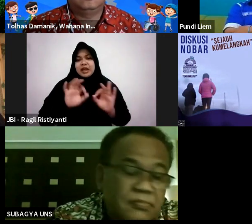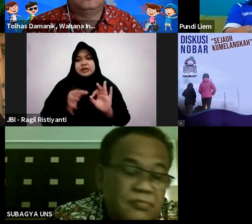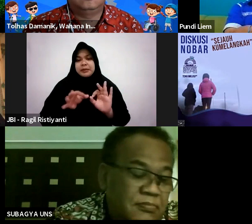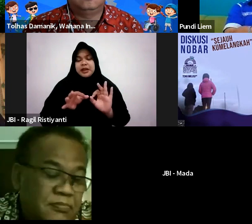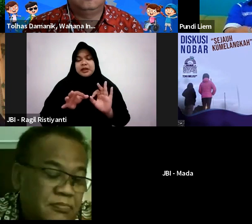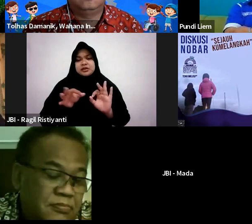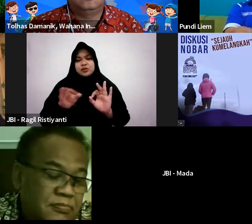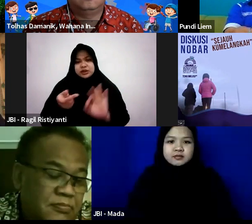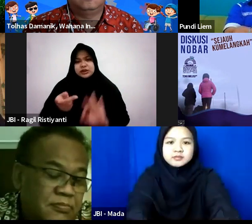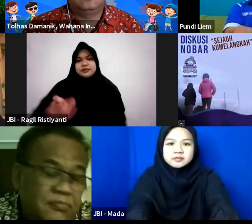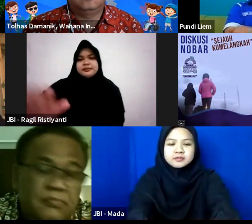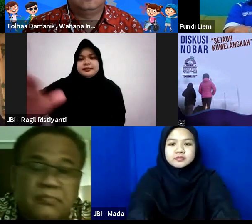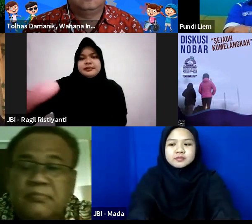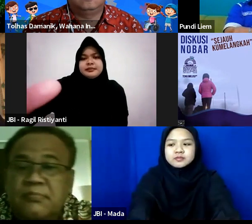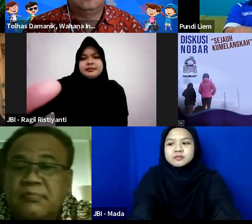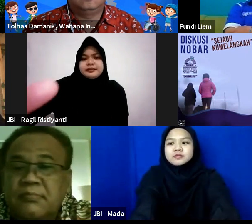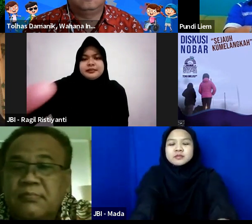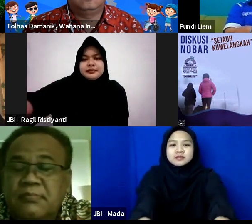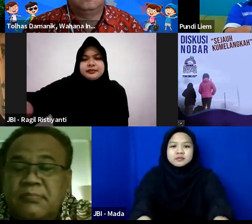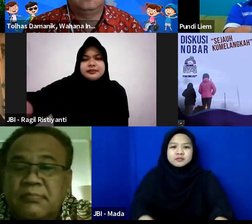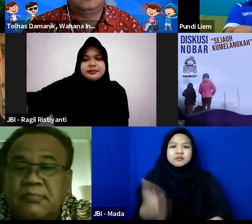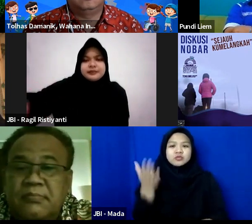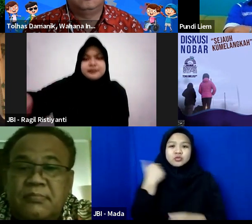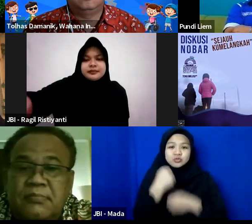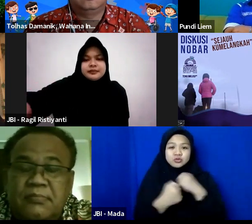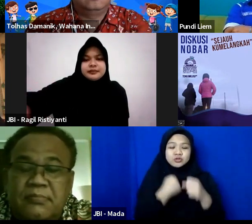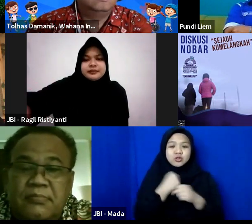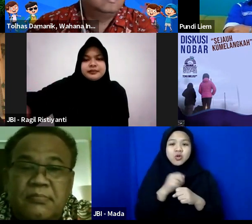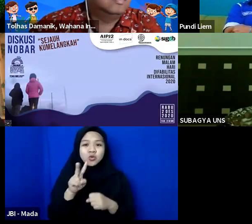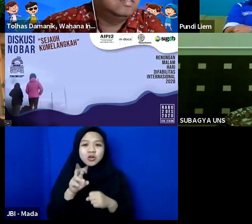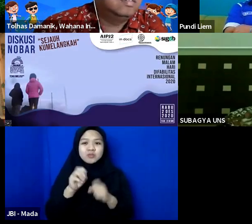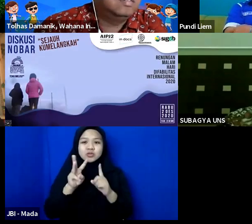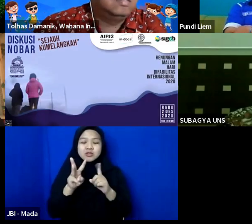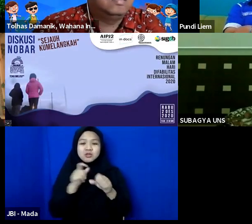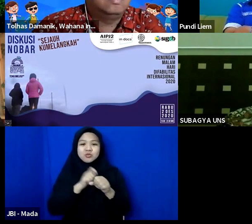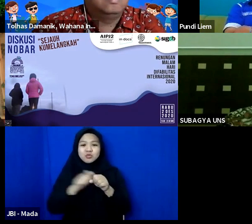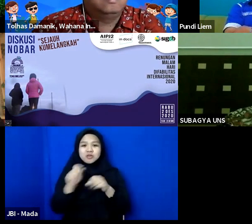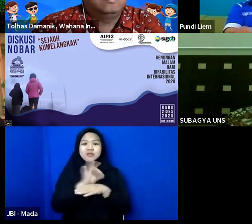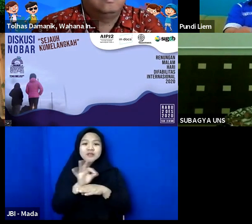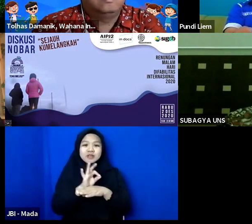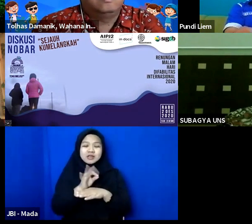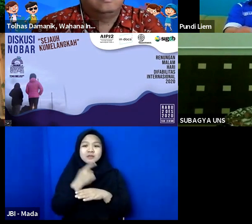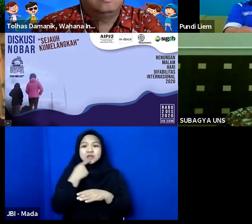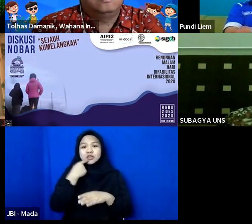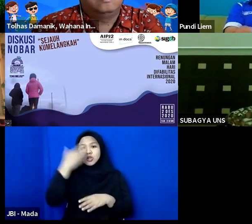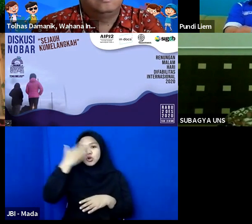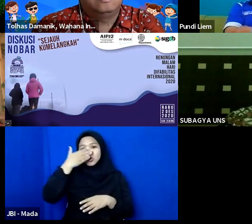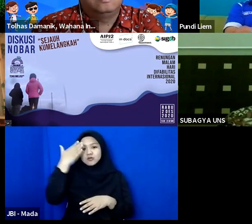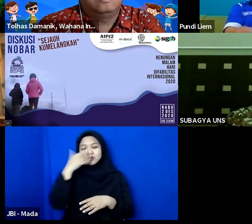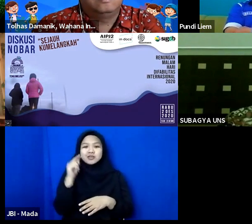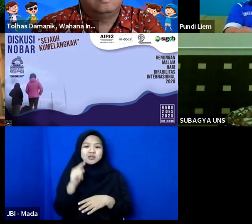saya dapat Ketika saya waktu dulu tahun 2013 eh apa namanya bikin film tentang kisah tentang revision itu